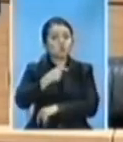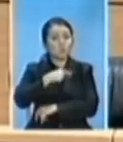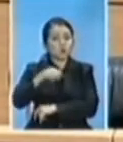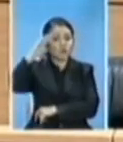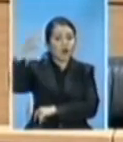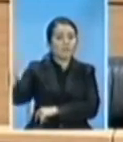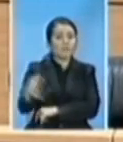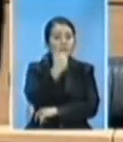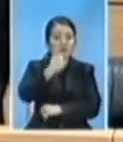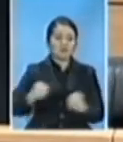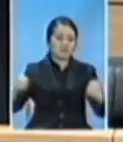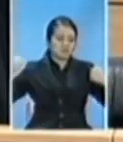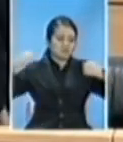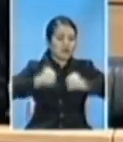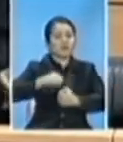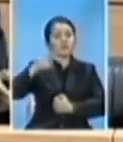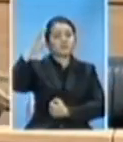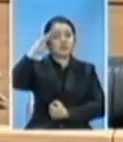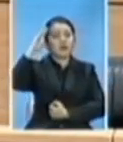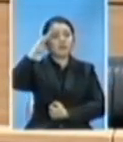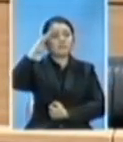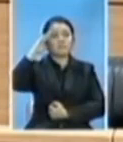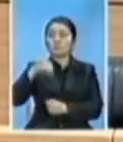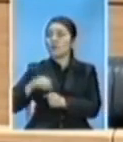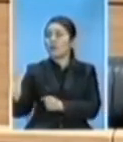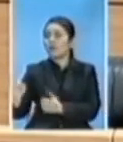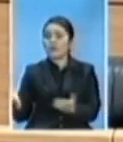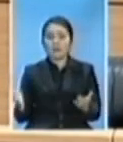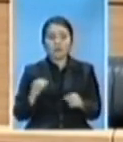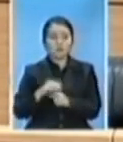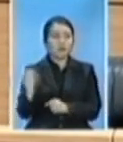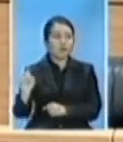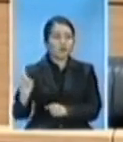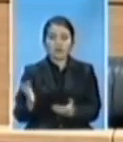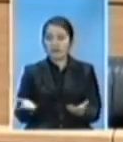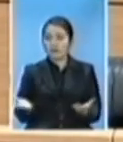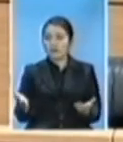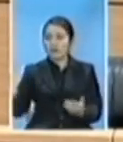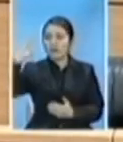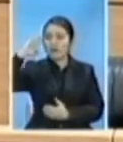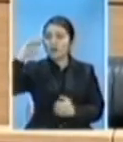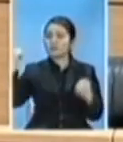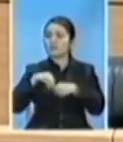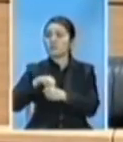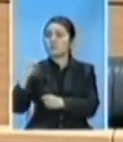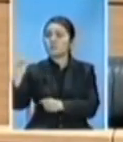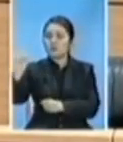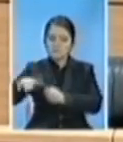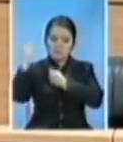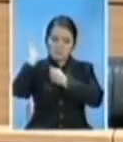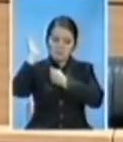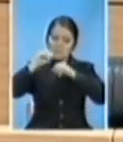อ้โหใส่เครื่องแบบชุดทหารอยู่ไหนอ่ะอยู่ไหนอ่ะให้สัมภาษณ์ออก